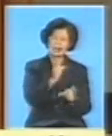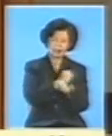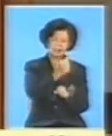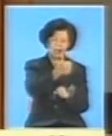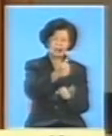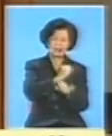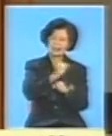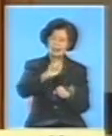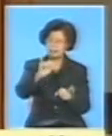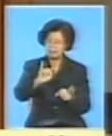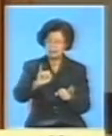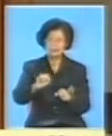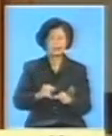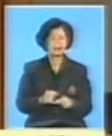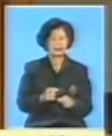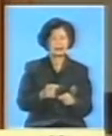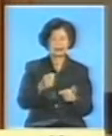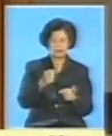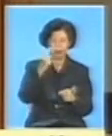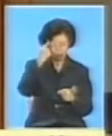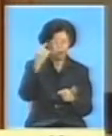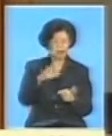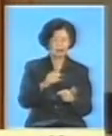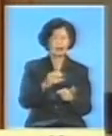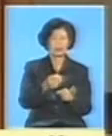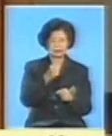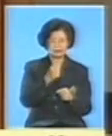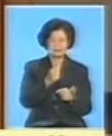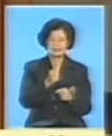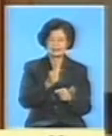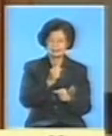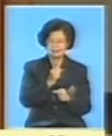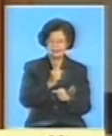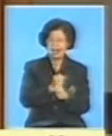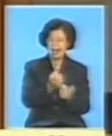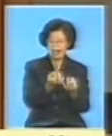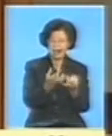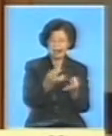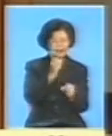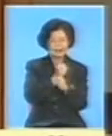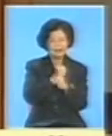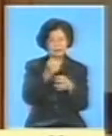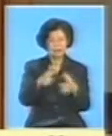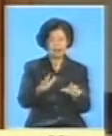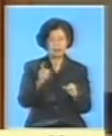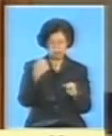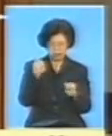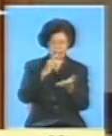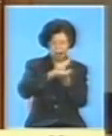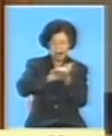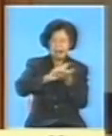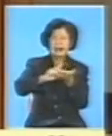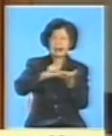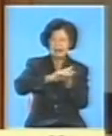ำเนี่ยแค่นี้พอแล้วไม่ตีกันหรอกคุณธรรมนะต่อไปก็ถ้าเราสิ่งใดก็ตามที่ประพฤติปฏิบัติมาแล้วมันเป็นระเบียบเป็นสิ่งที่สังคมย